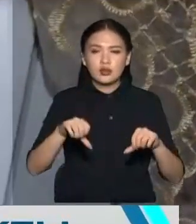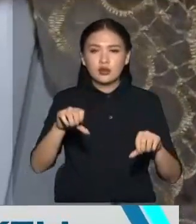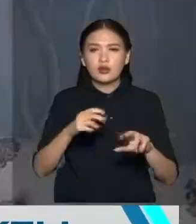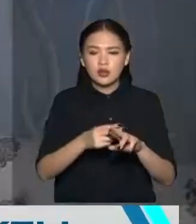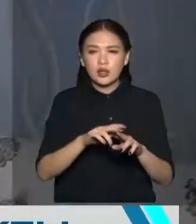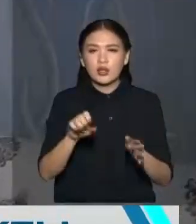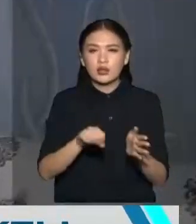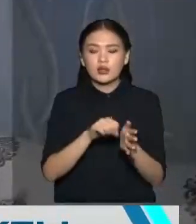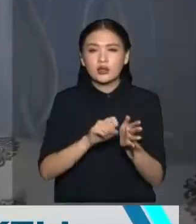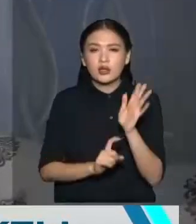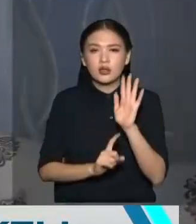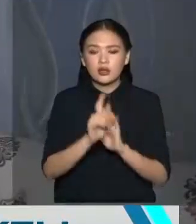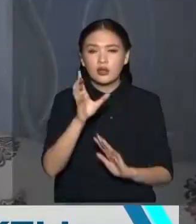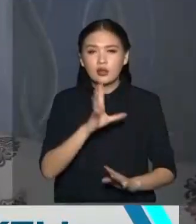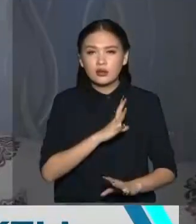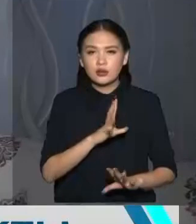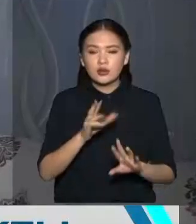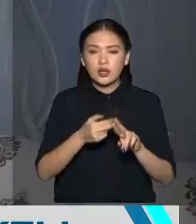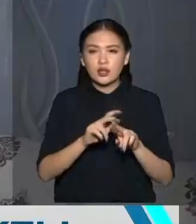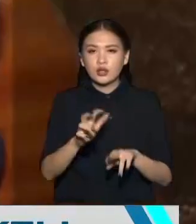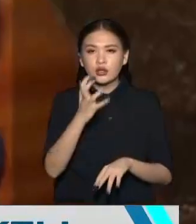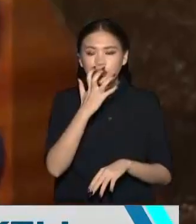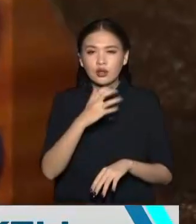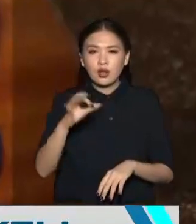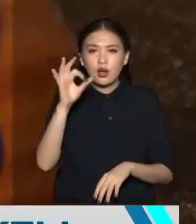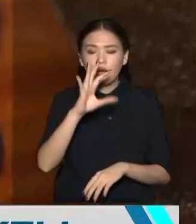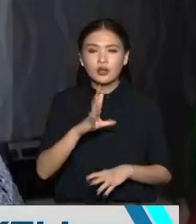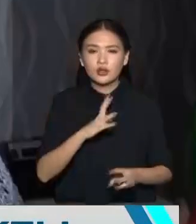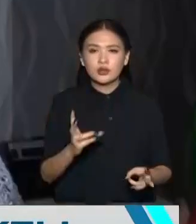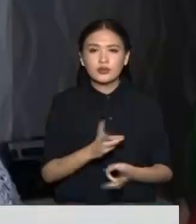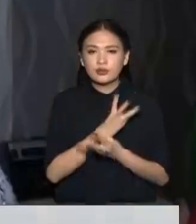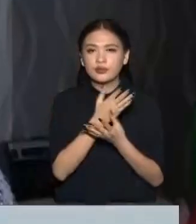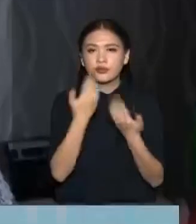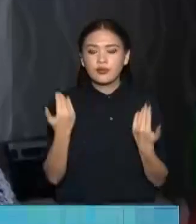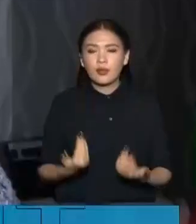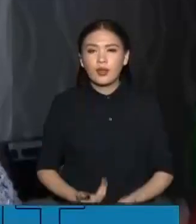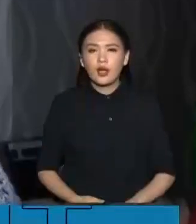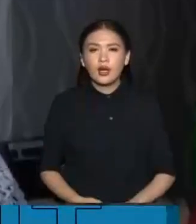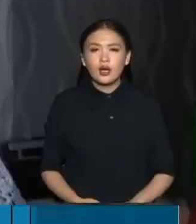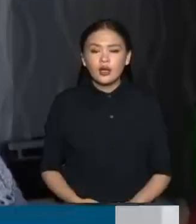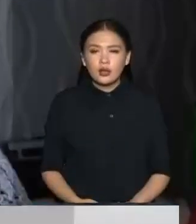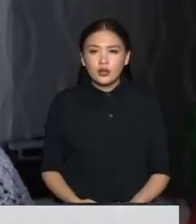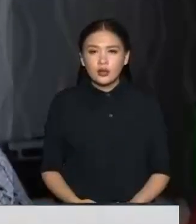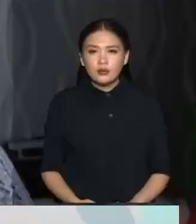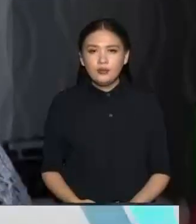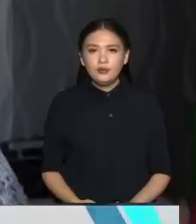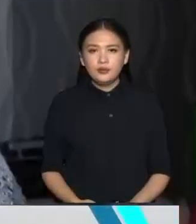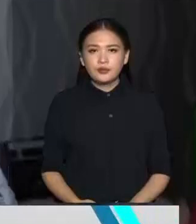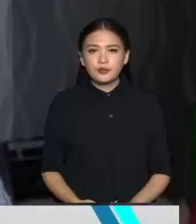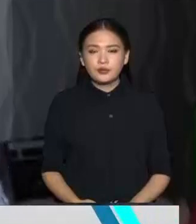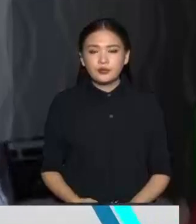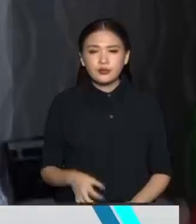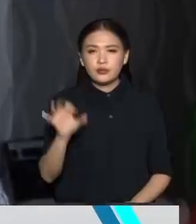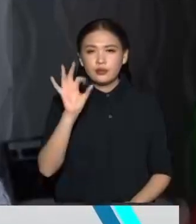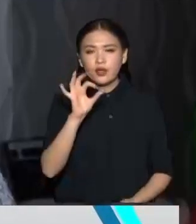Қыс келіп, қырау түскелі қаладағы жылу мәселесі мәземес. Вот с октября месяца в доме холодина.